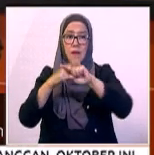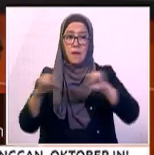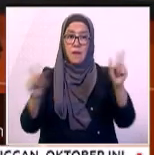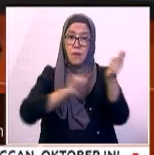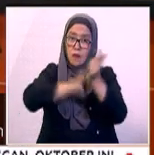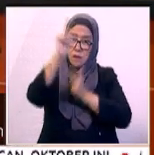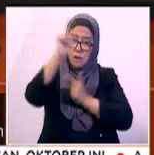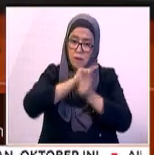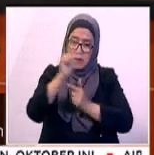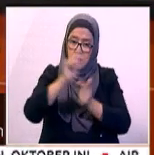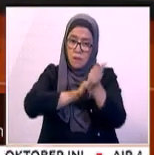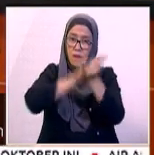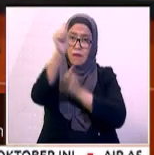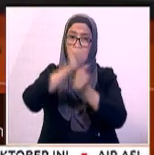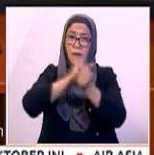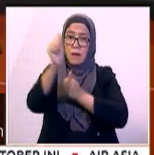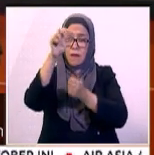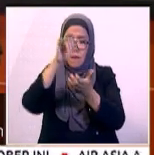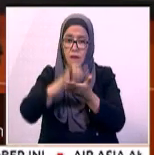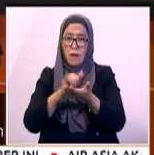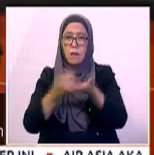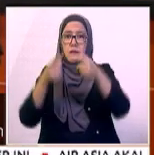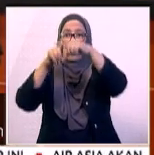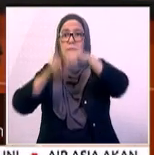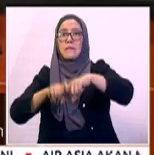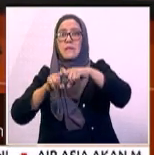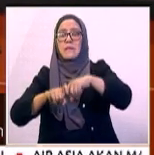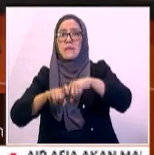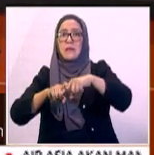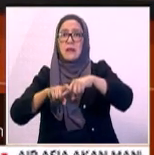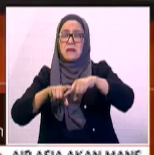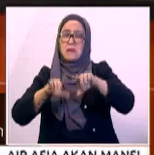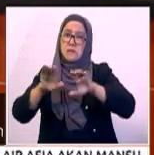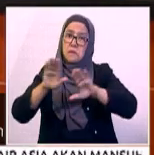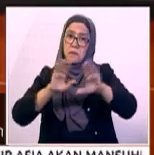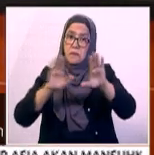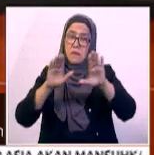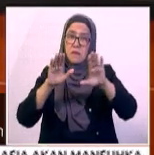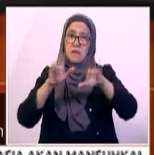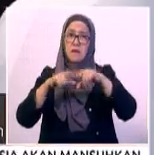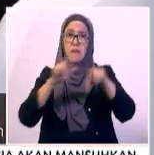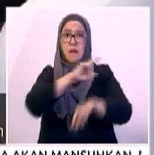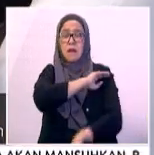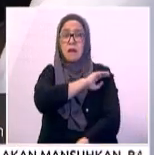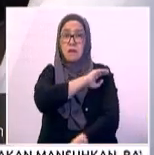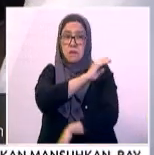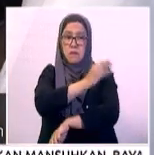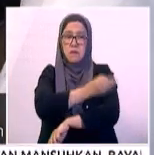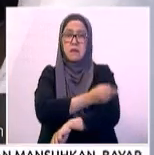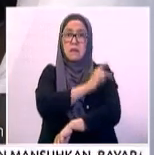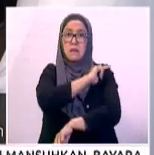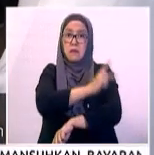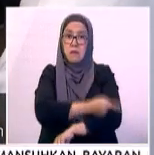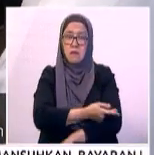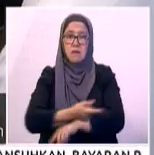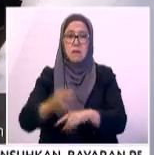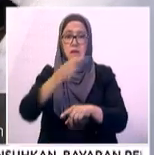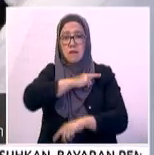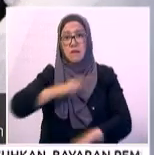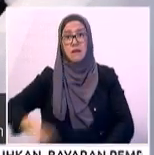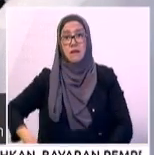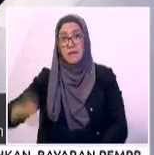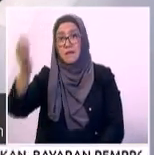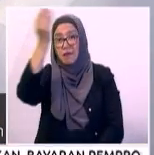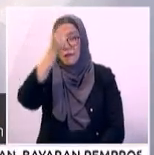kuota tambahan adalah tertakluk atas pertimbangan dan kuasa mutlak Raja Arab Saudi. Beliau